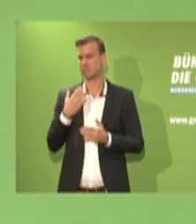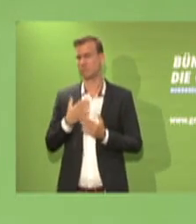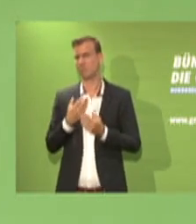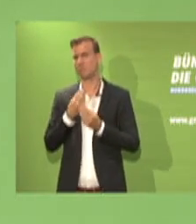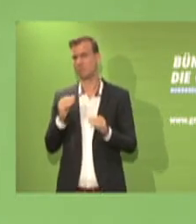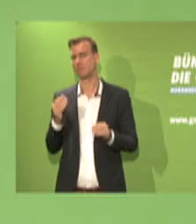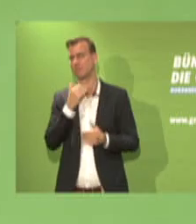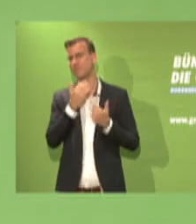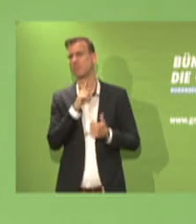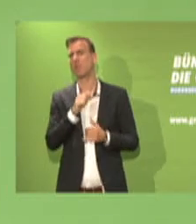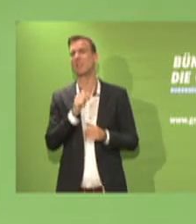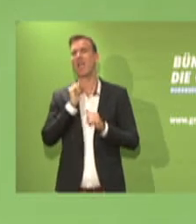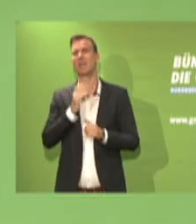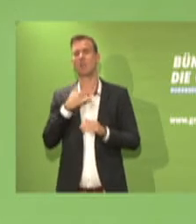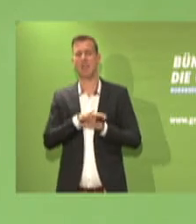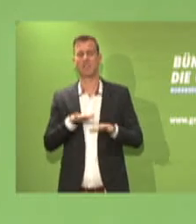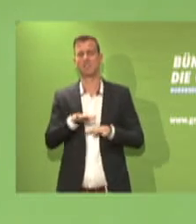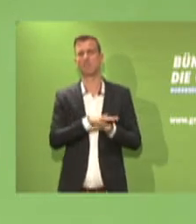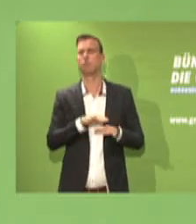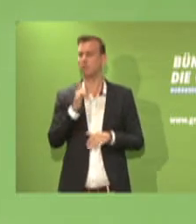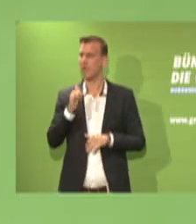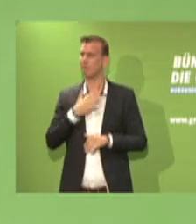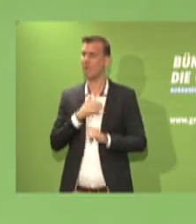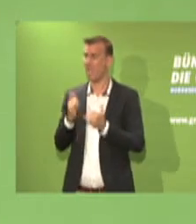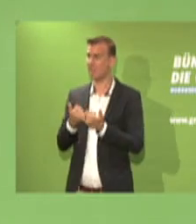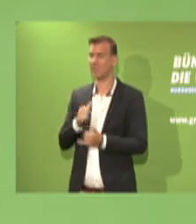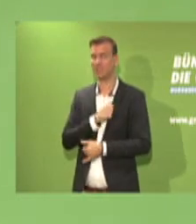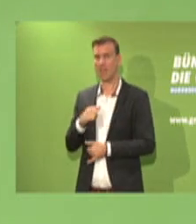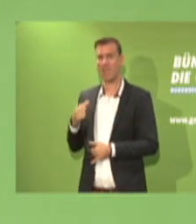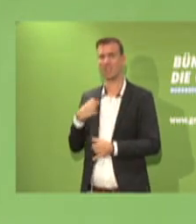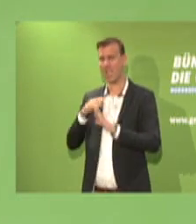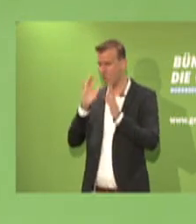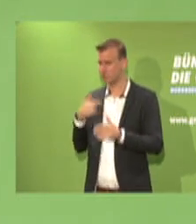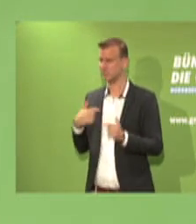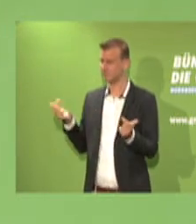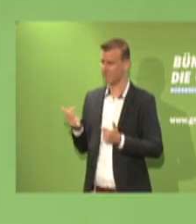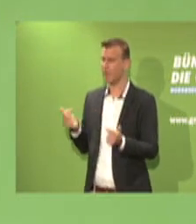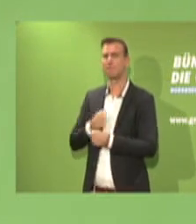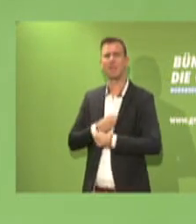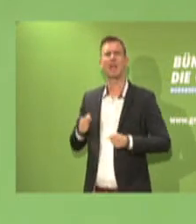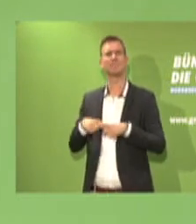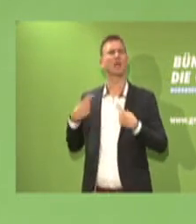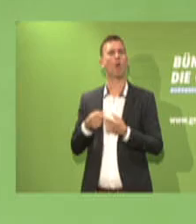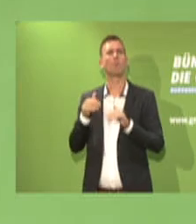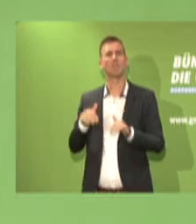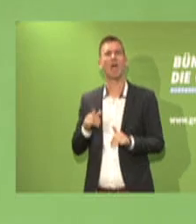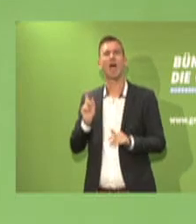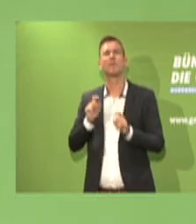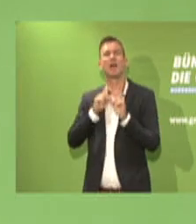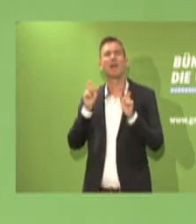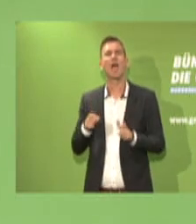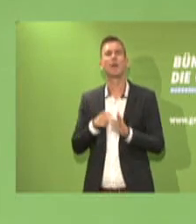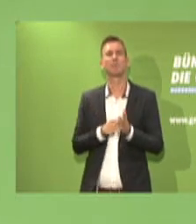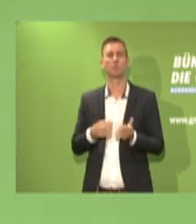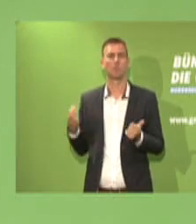der Vertreterin aus dem ländlichen Raum, dass sie gesagt hat, ja, ich habe meine Eltern selber in meinem Haus gepflegt, ich habe den Platz, ich habe den Raum, aber dafür müssen die Rahmenbedingungen